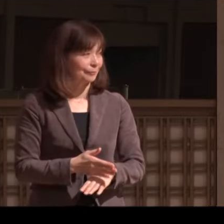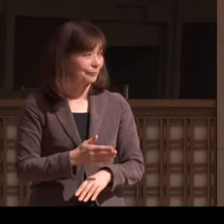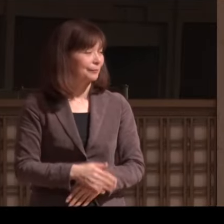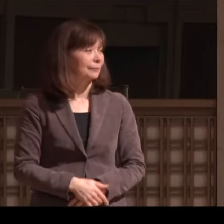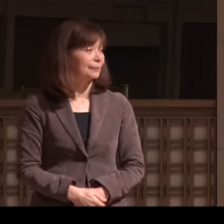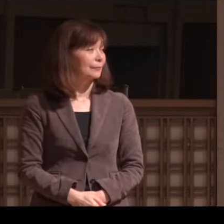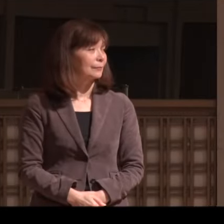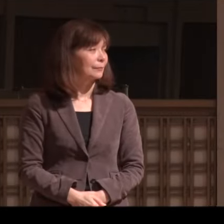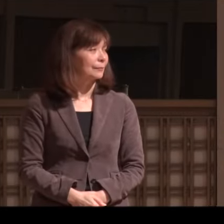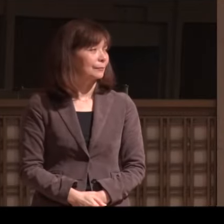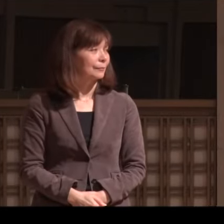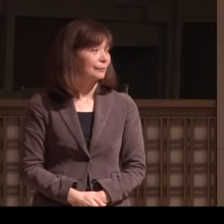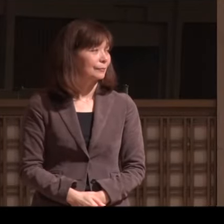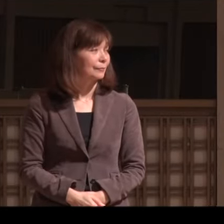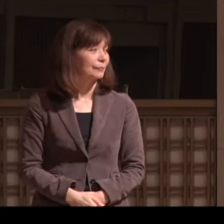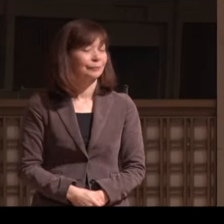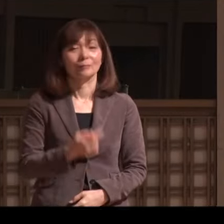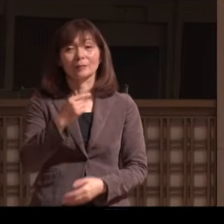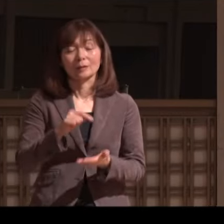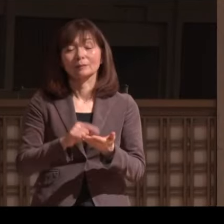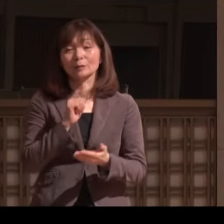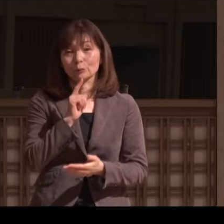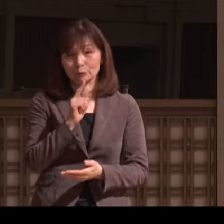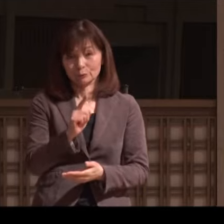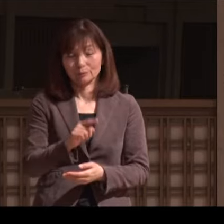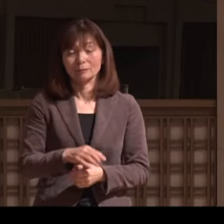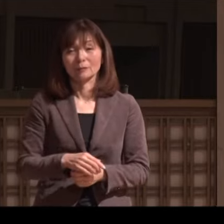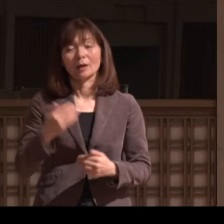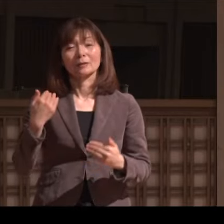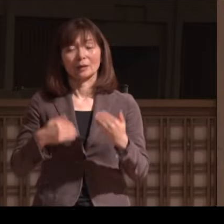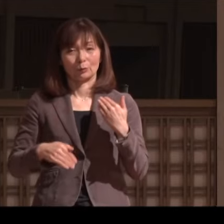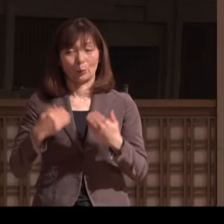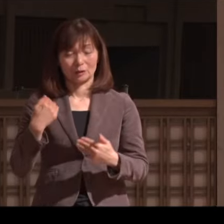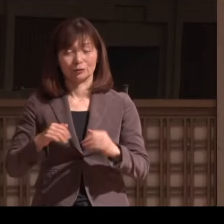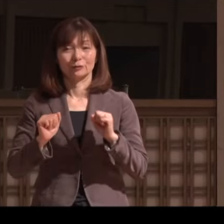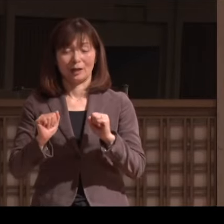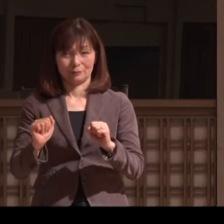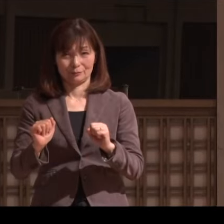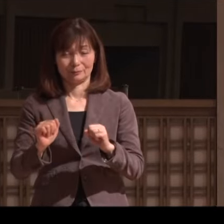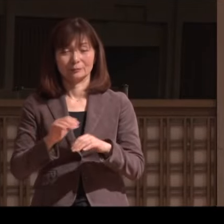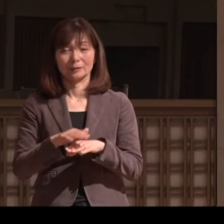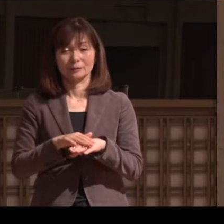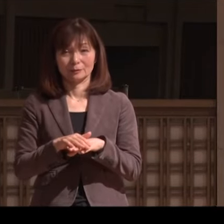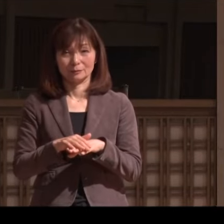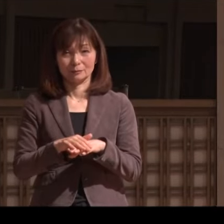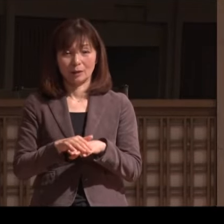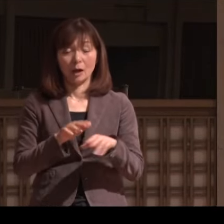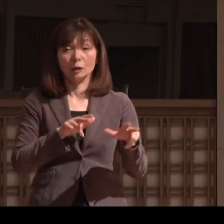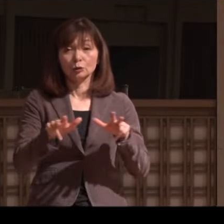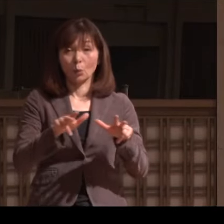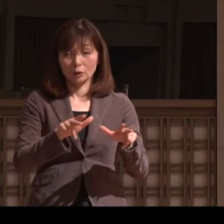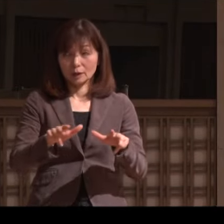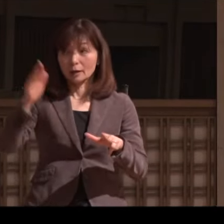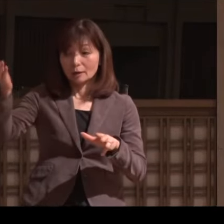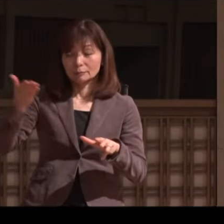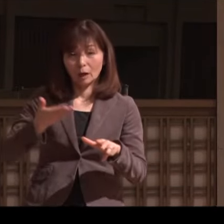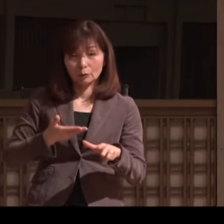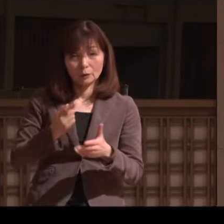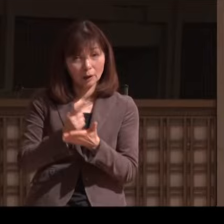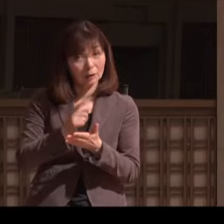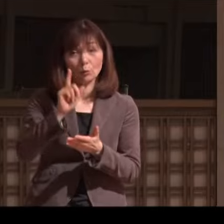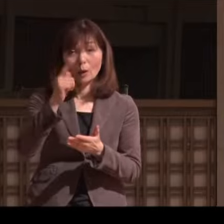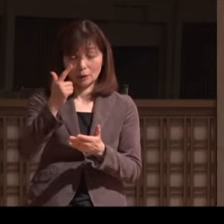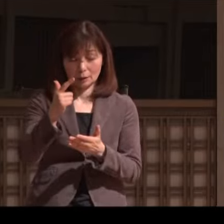ますあの一言で言えば楽しくやることそしてえ行政の下受けじゃはないということを